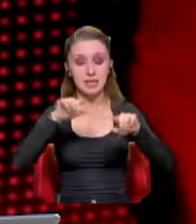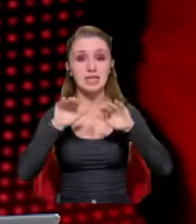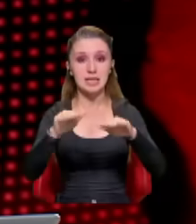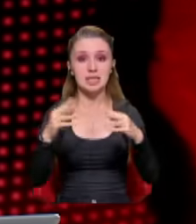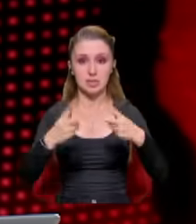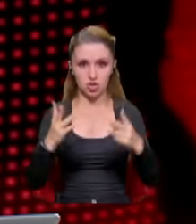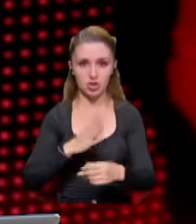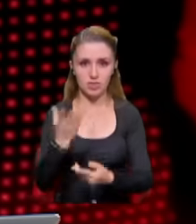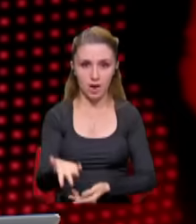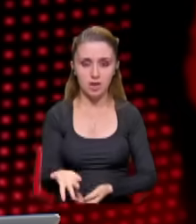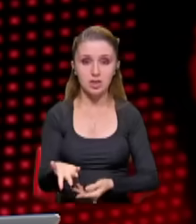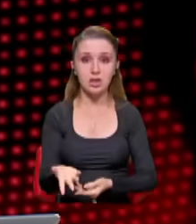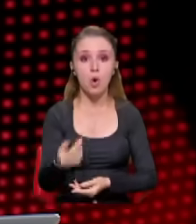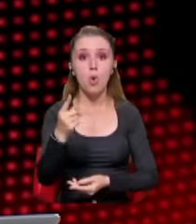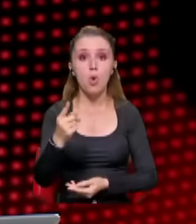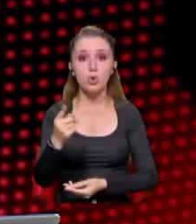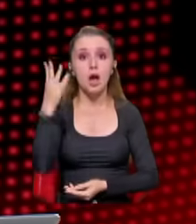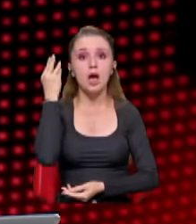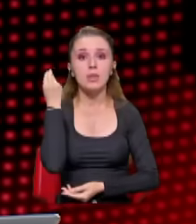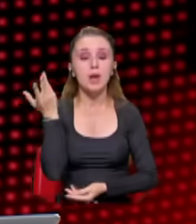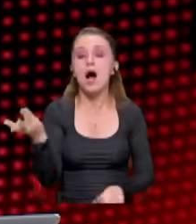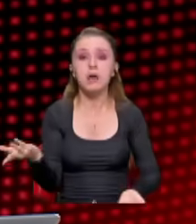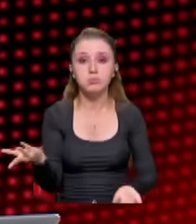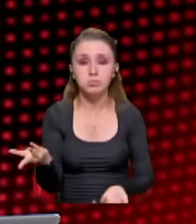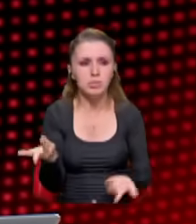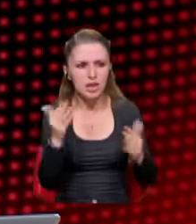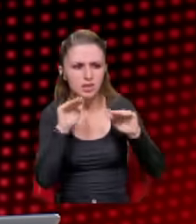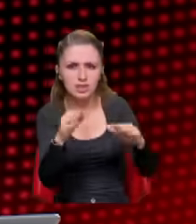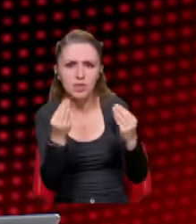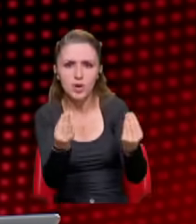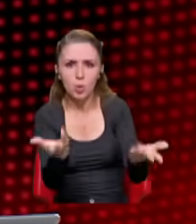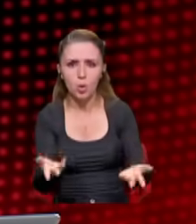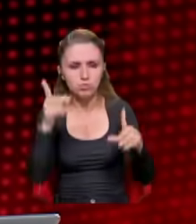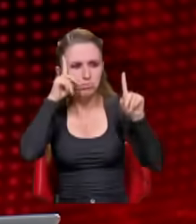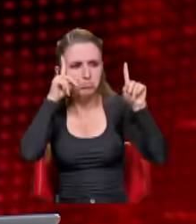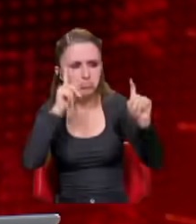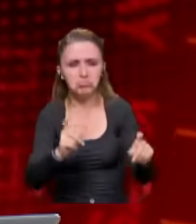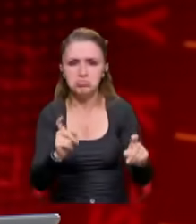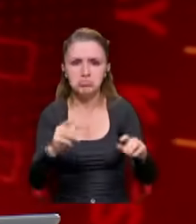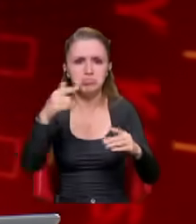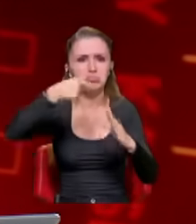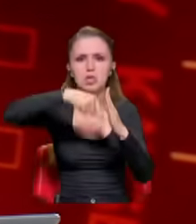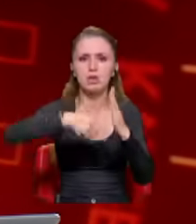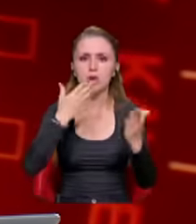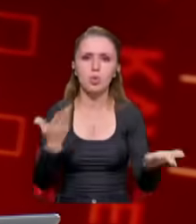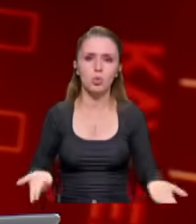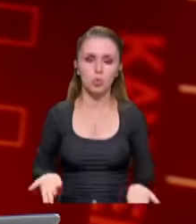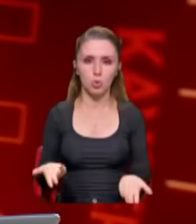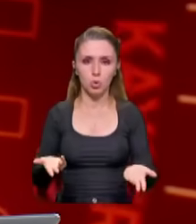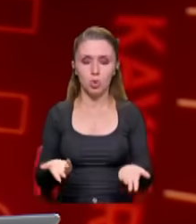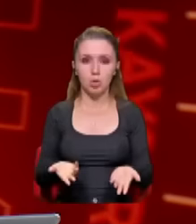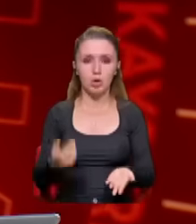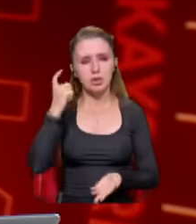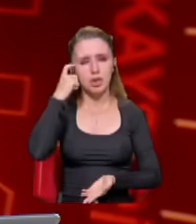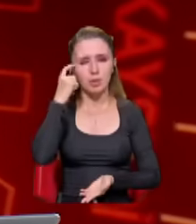mesajları geldi de onlar da Anlaşılmadı neye destek verdiklerine dair hiçbir Detay yoktu çünkü